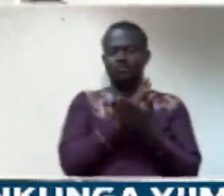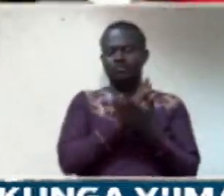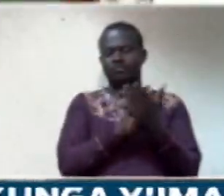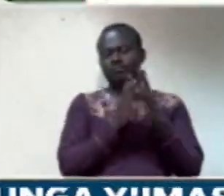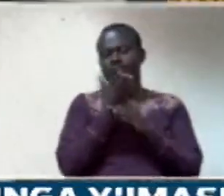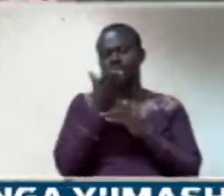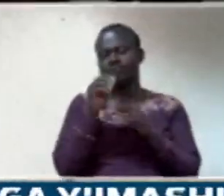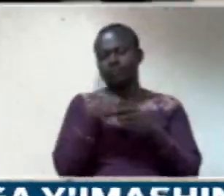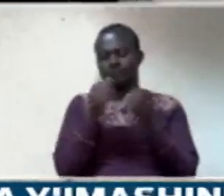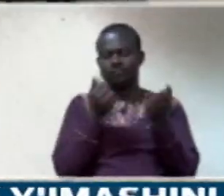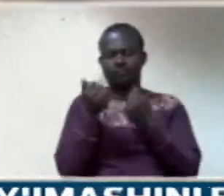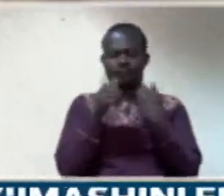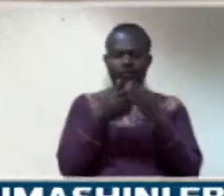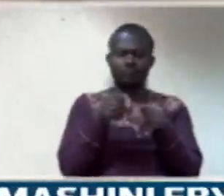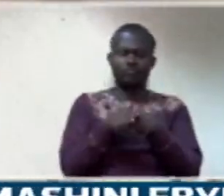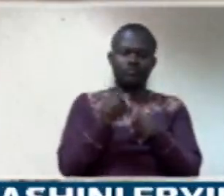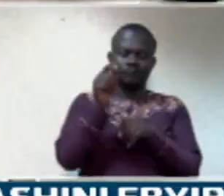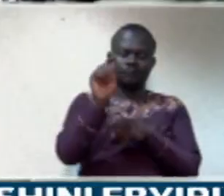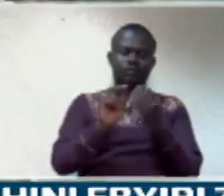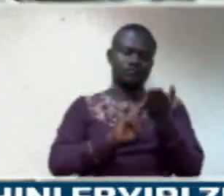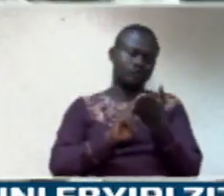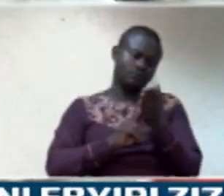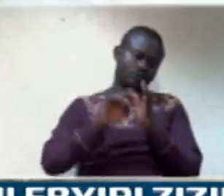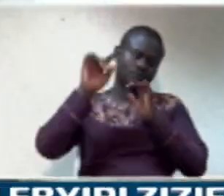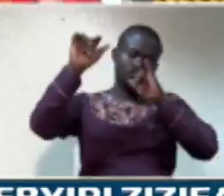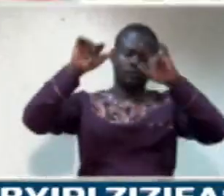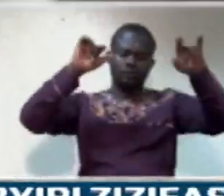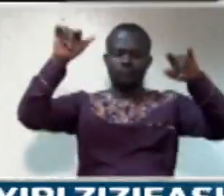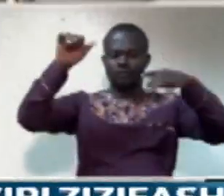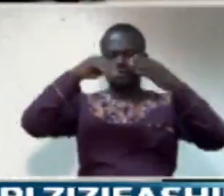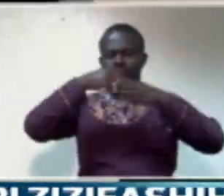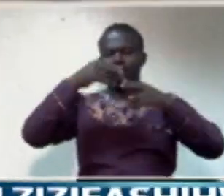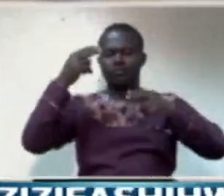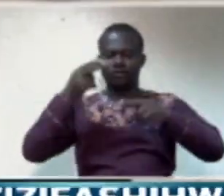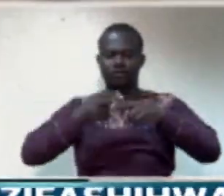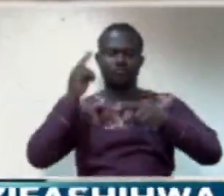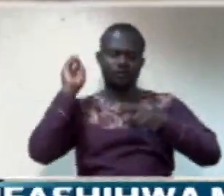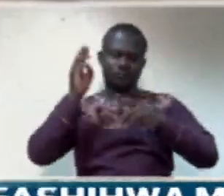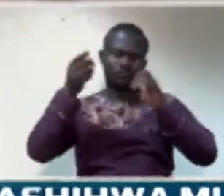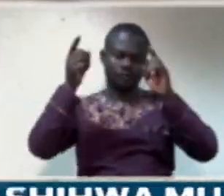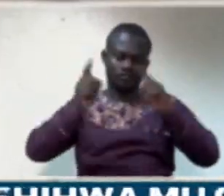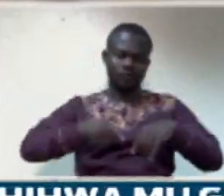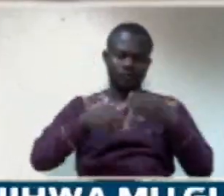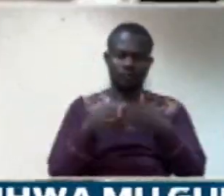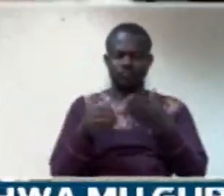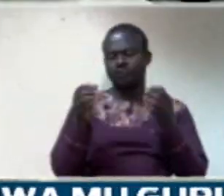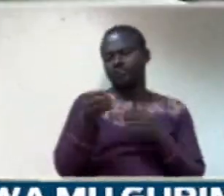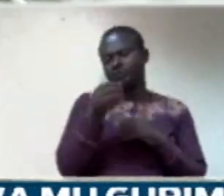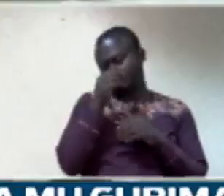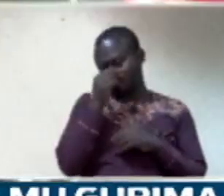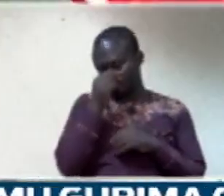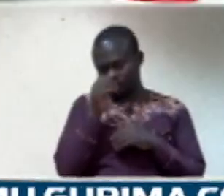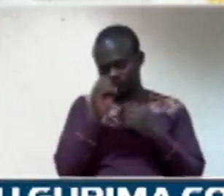muhazanyura utumodoka natwo to mu kirere dukoresha amashanyarazi utumodoka tuzazanwa na kompanyi cyangwa